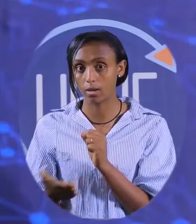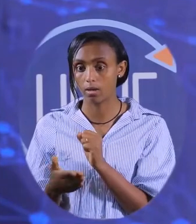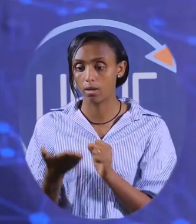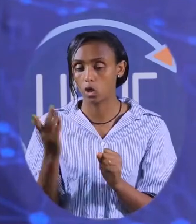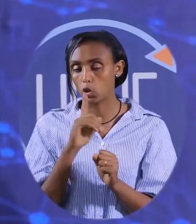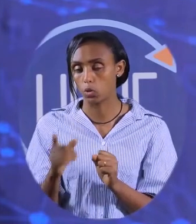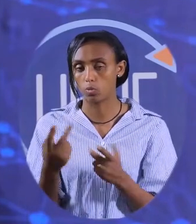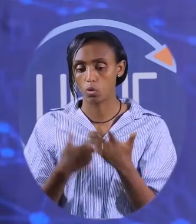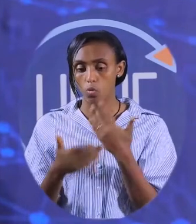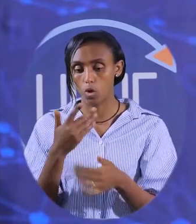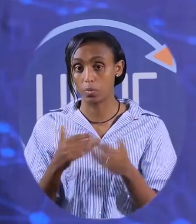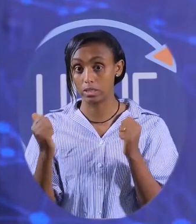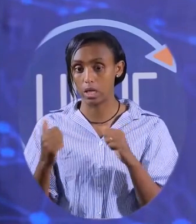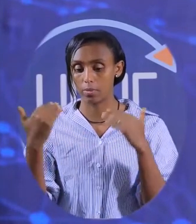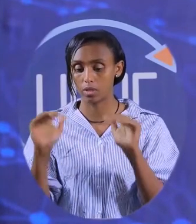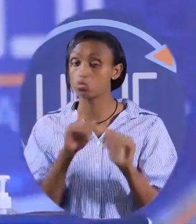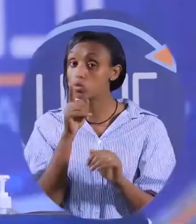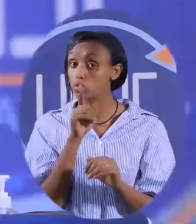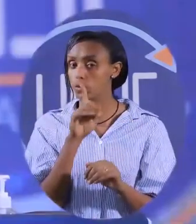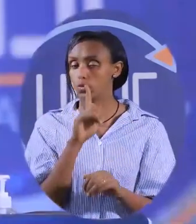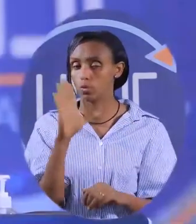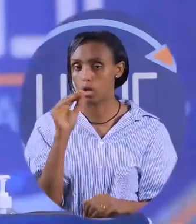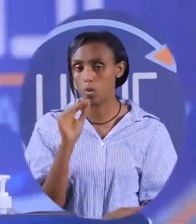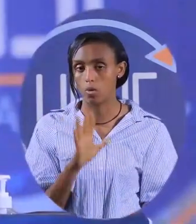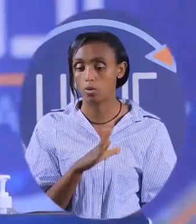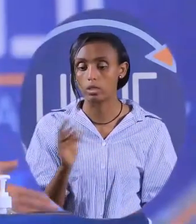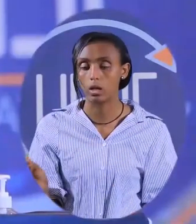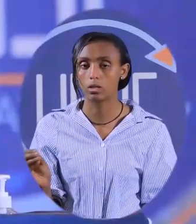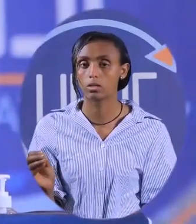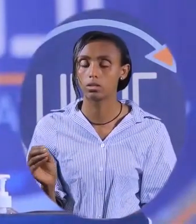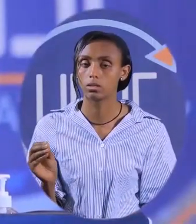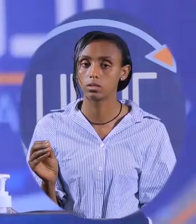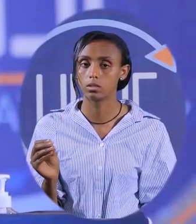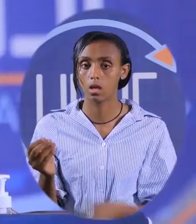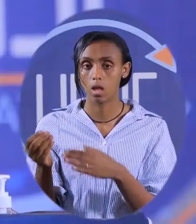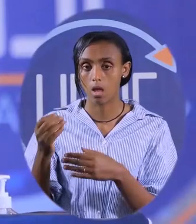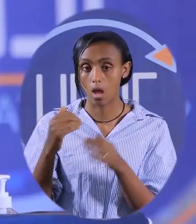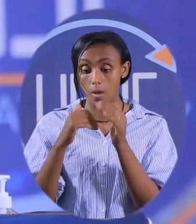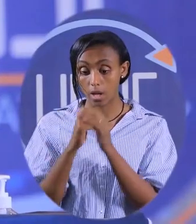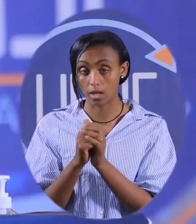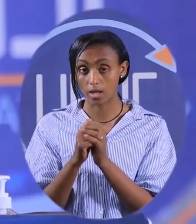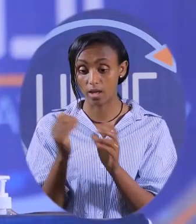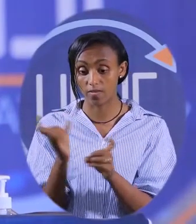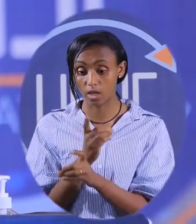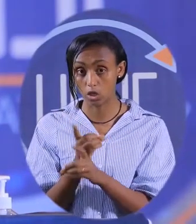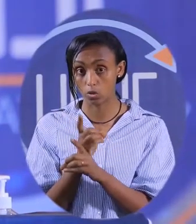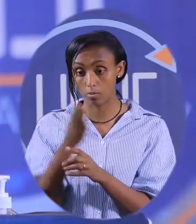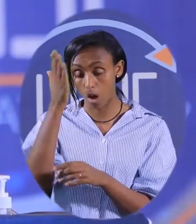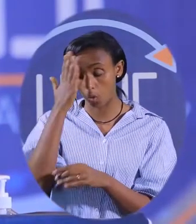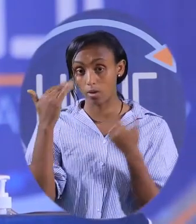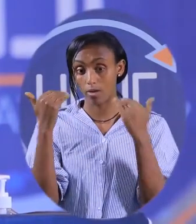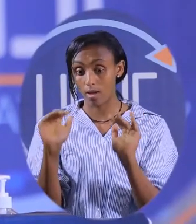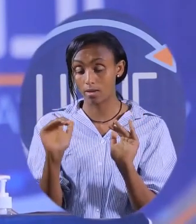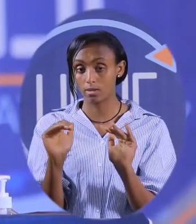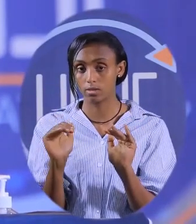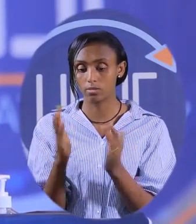ነው የምንወያየው። በተቻለ መጠን እውነቱን ነው የምንነጋገረው እና አምላክ የፈቀደውን የገባንን ያህል የማውቀውን ያህል ሼር